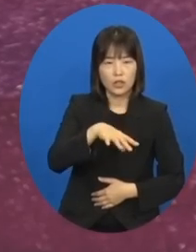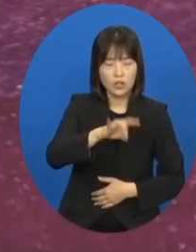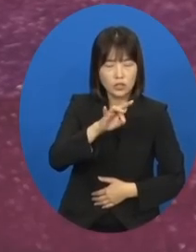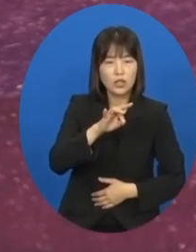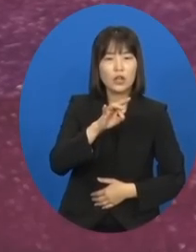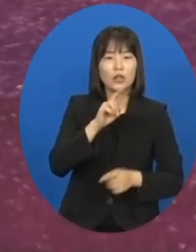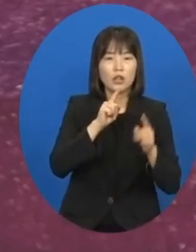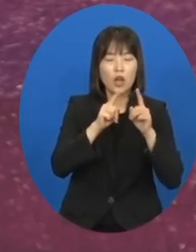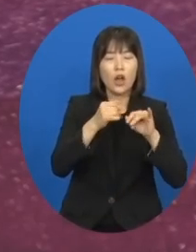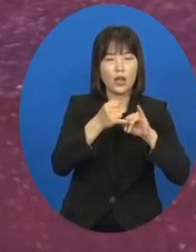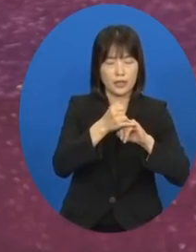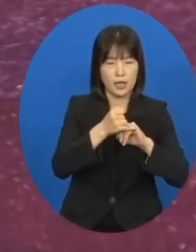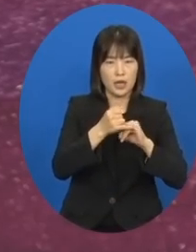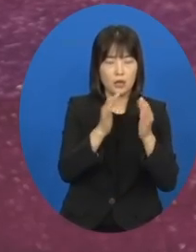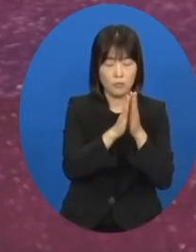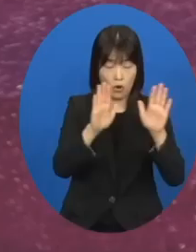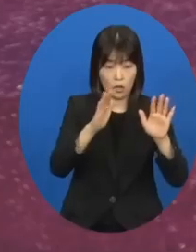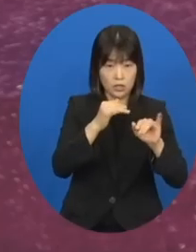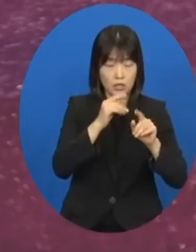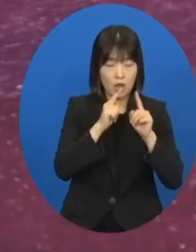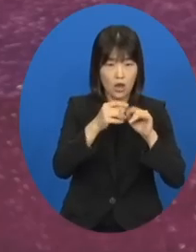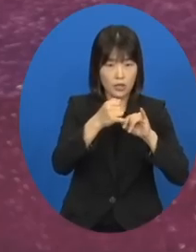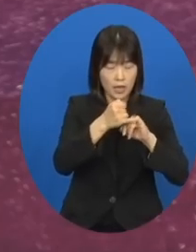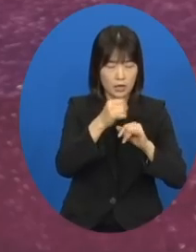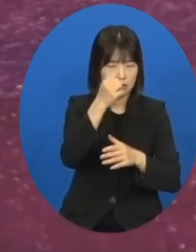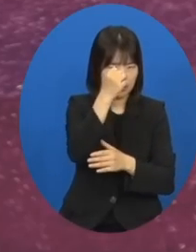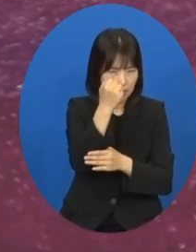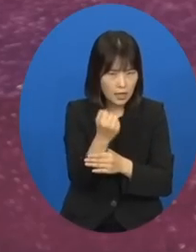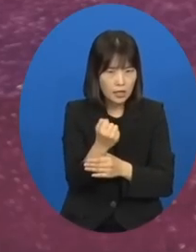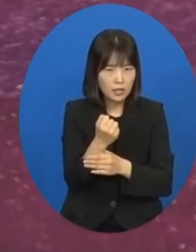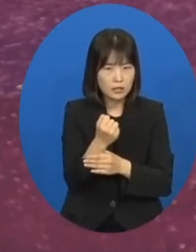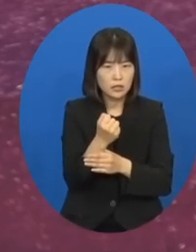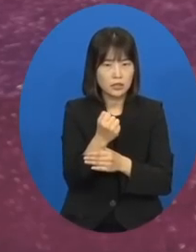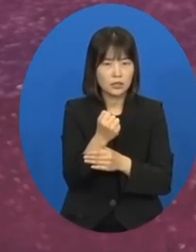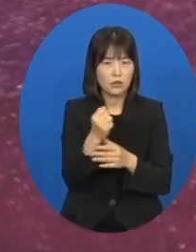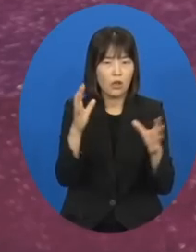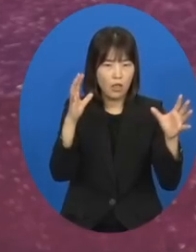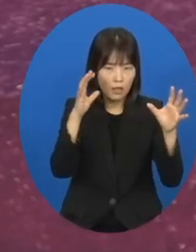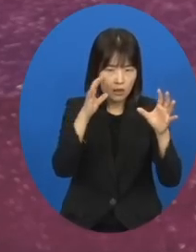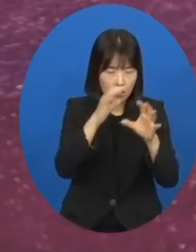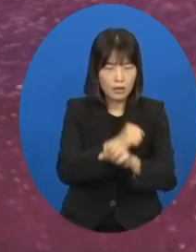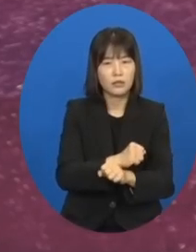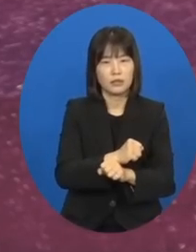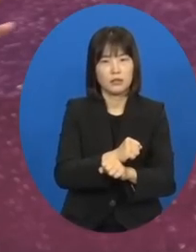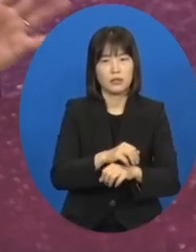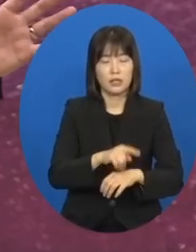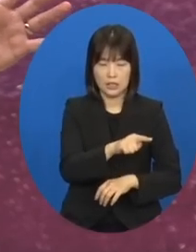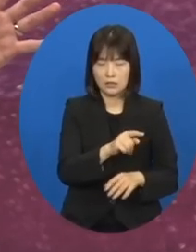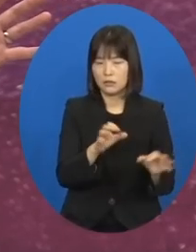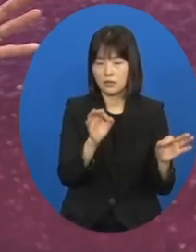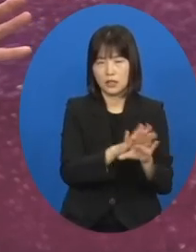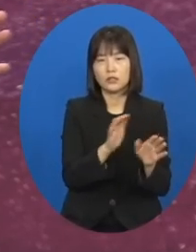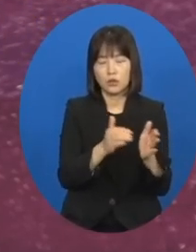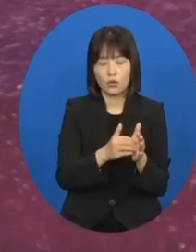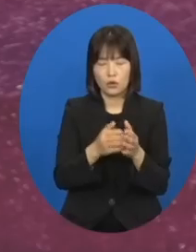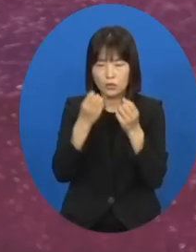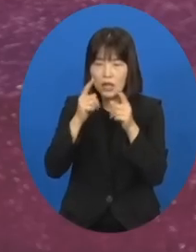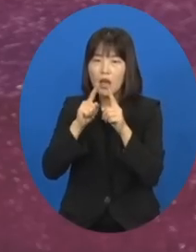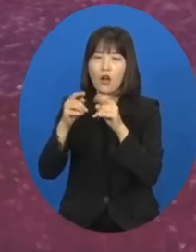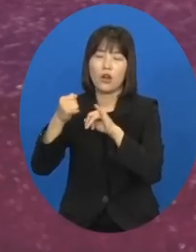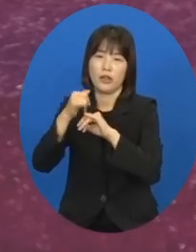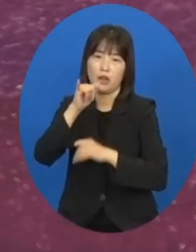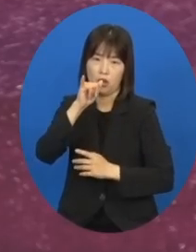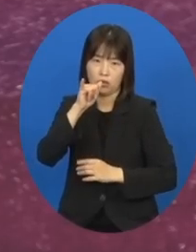모세 언약은 낡아지게 하신 것이니 낡아지고 쇠는 것은 없어져 가는 것이라 그것은 사라졌고 이제 새 언약이 있어요 그것은